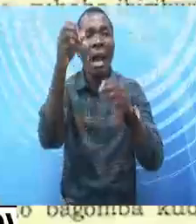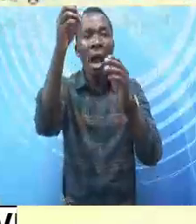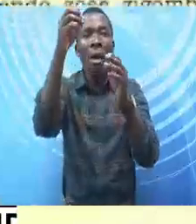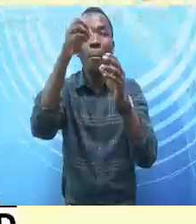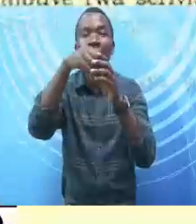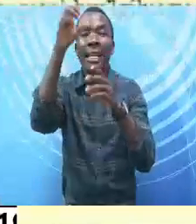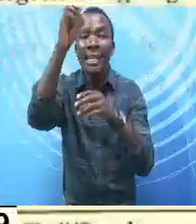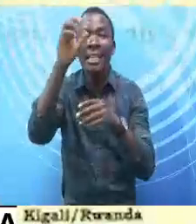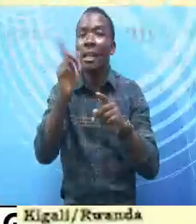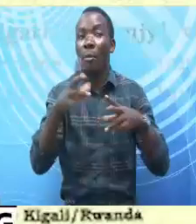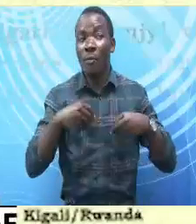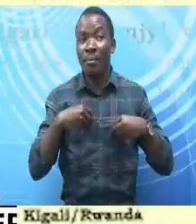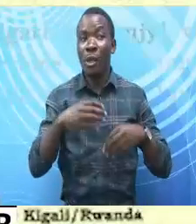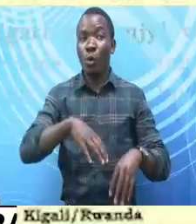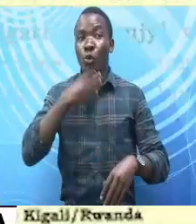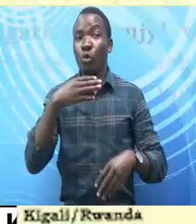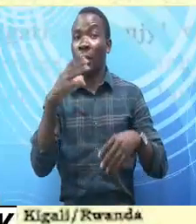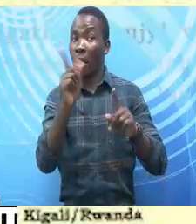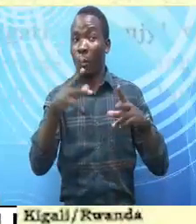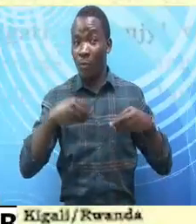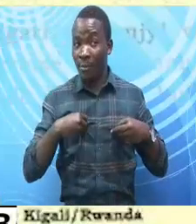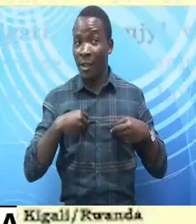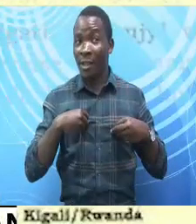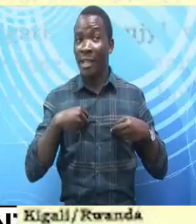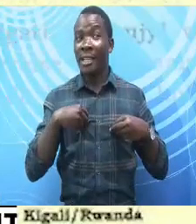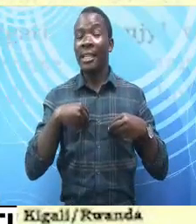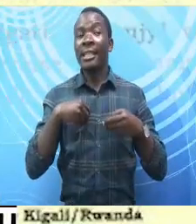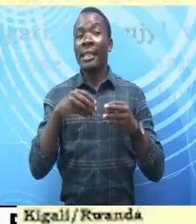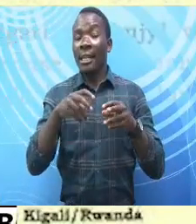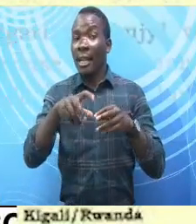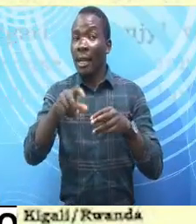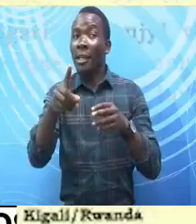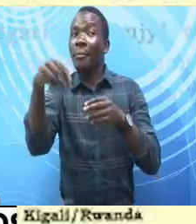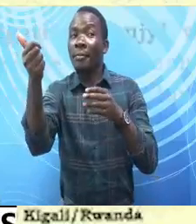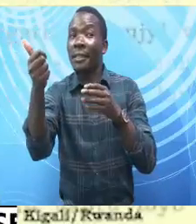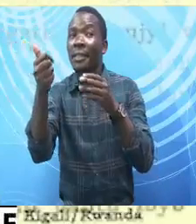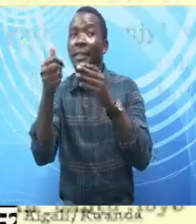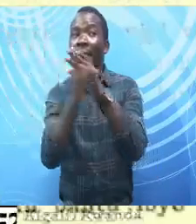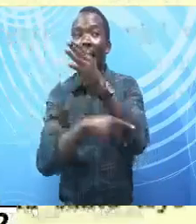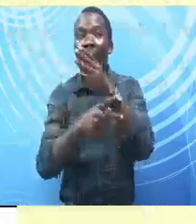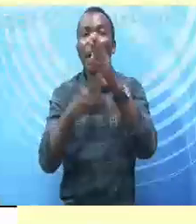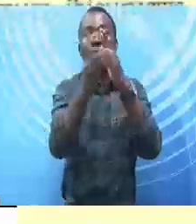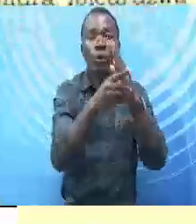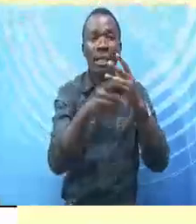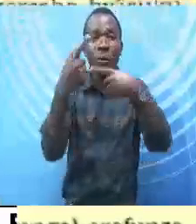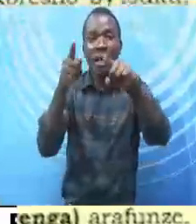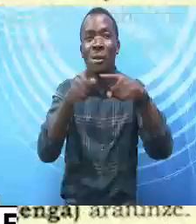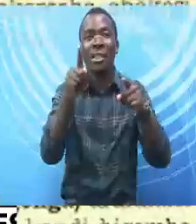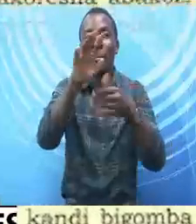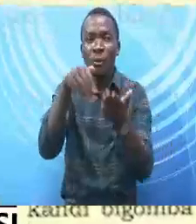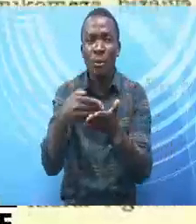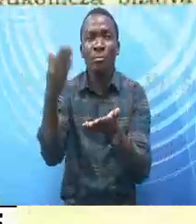no gusurana, ingendo hagati y'umujyi wa Kigali n'izindi ntara ndetse no hagati y'umujyi wa Kigali n'uturere dutandukanye tw'igihugu nazo